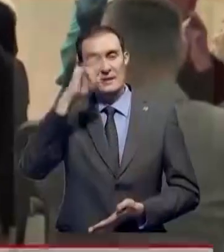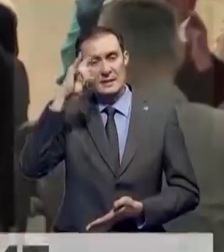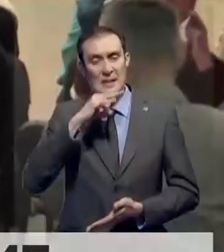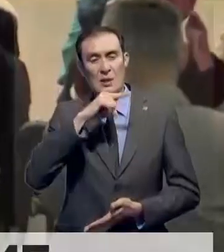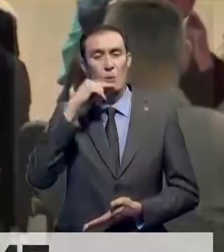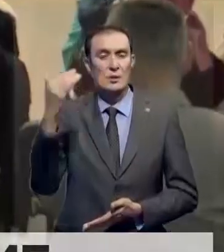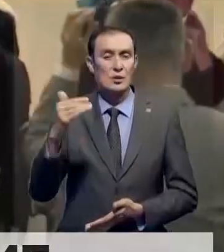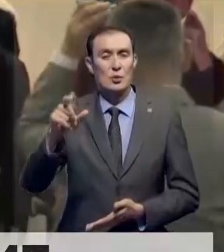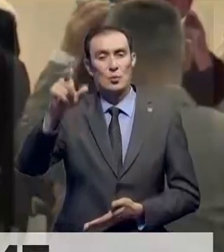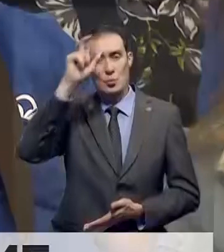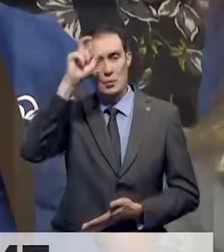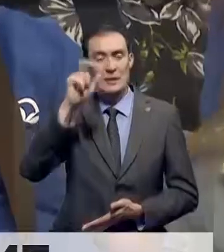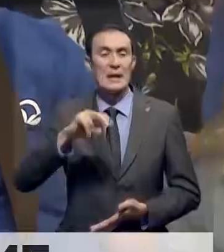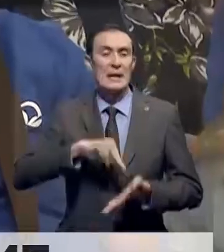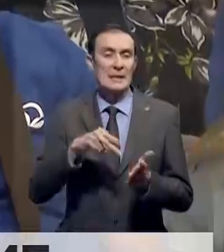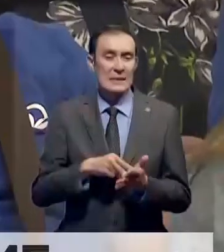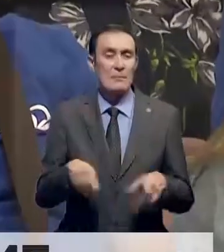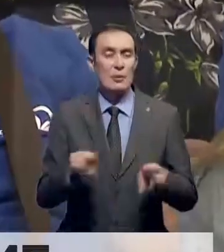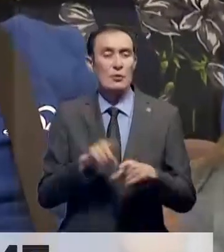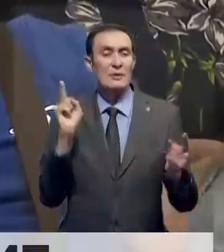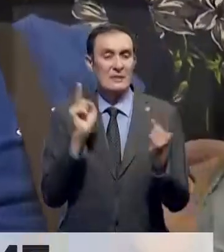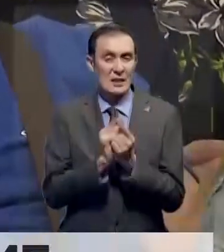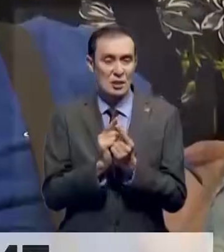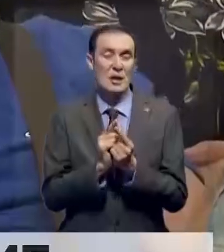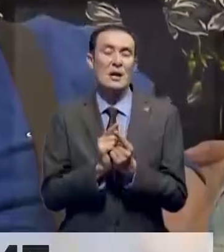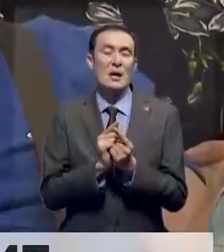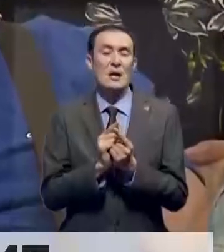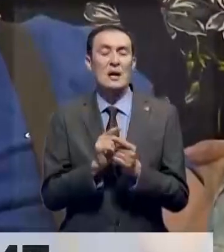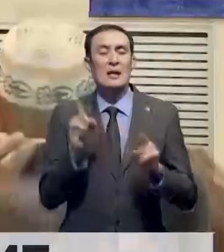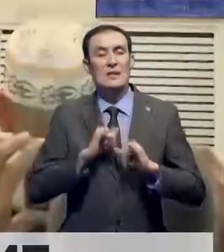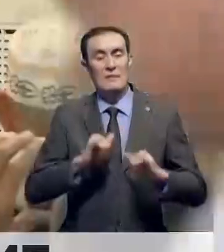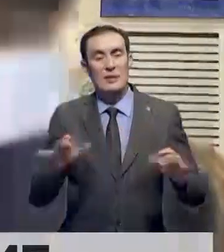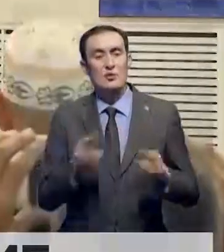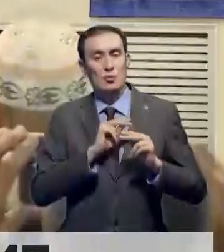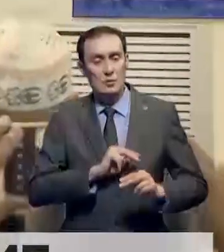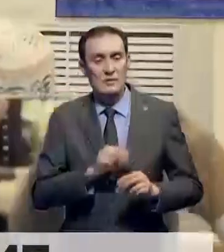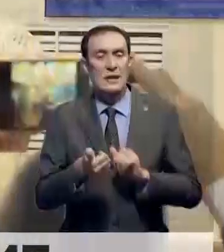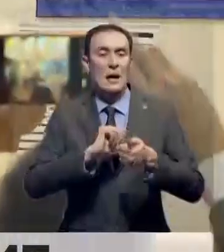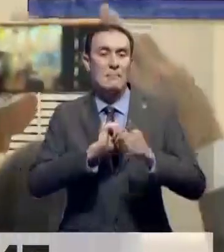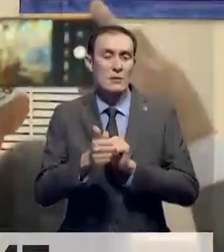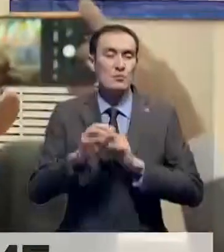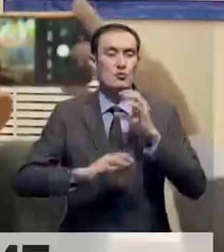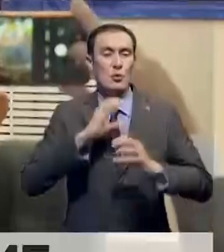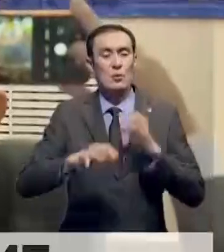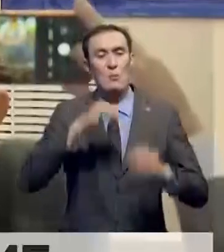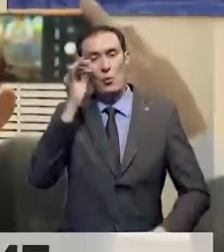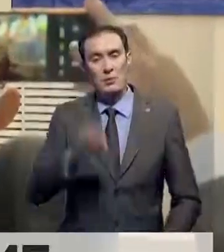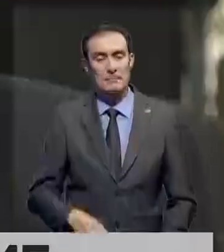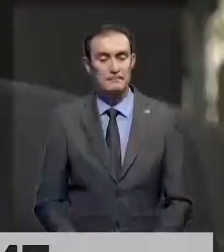представители Казахстана, России и Турции. Цель подобных встреч – развитие сотрудничества и обмен международным